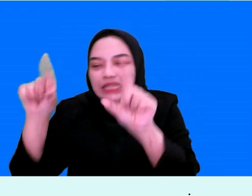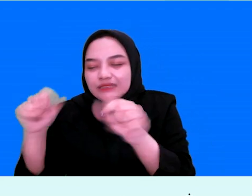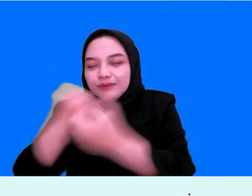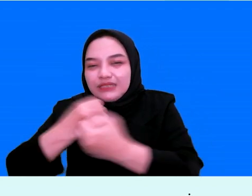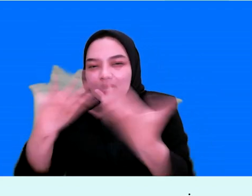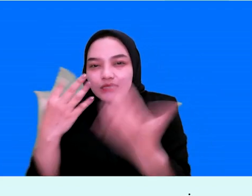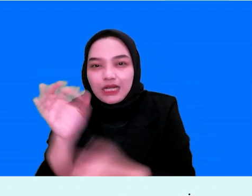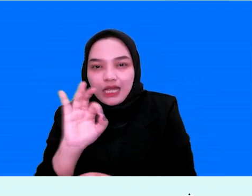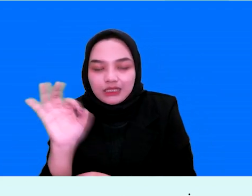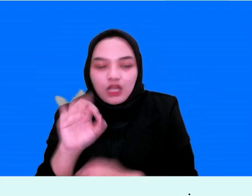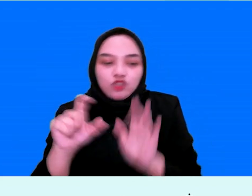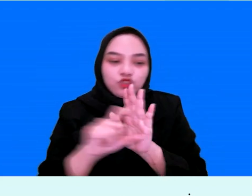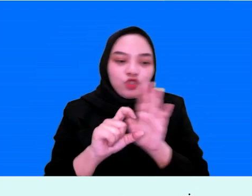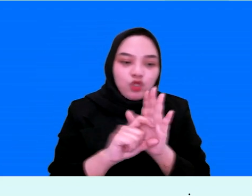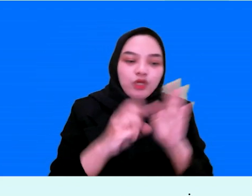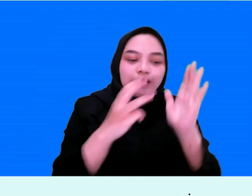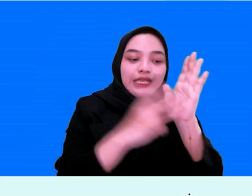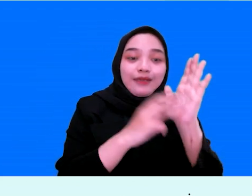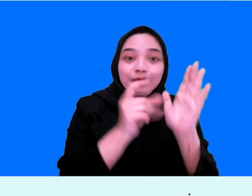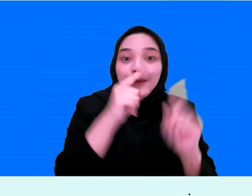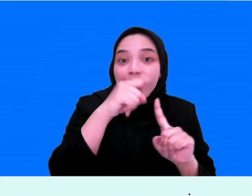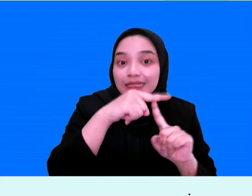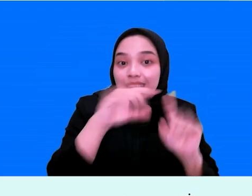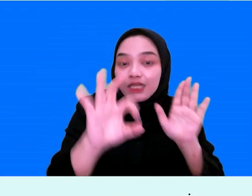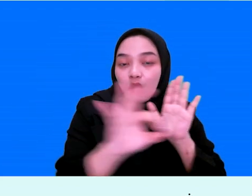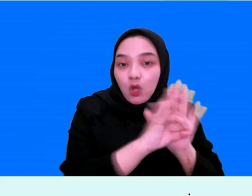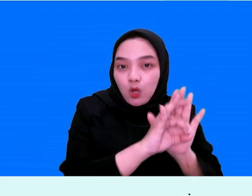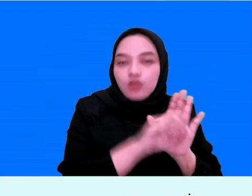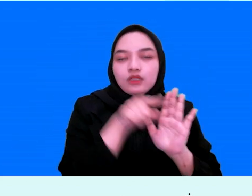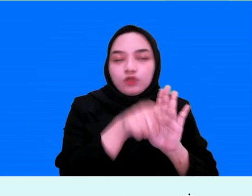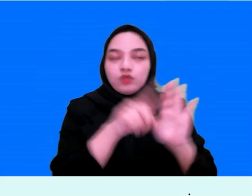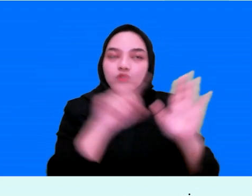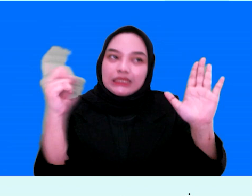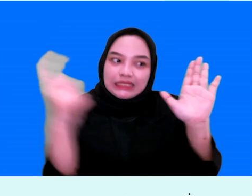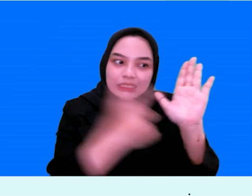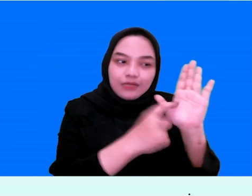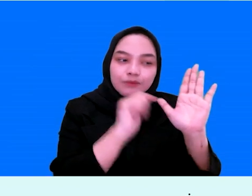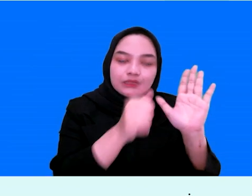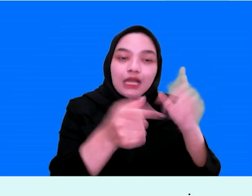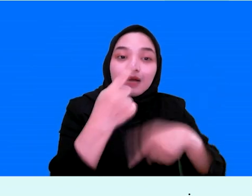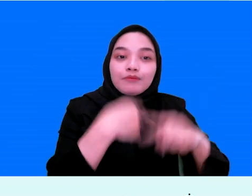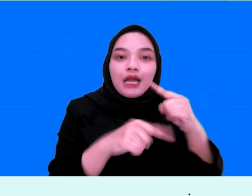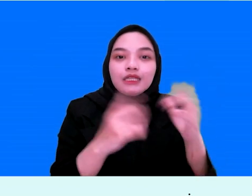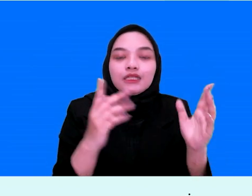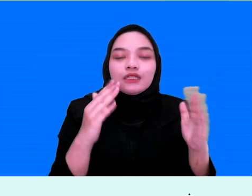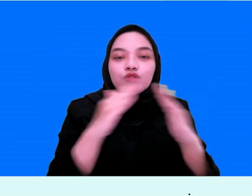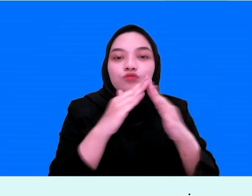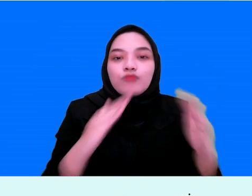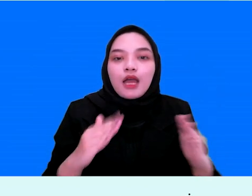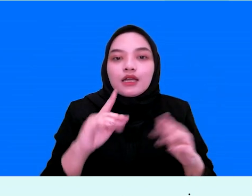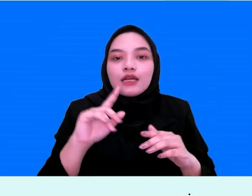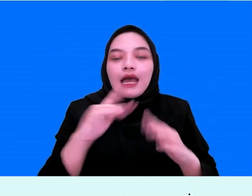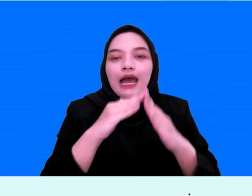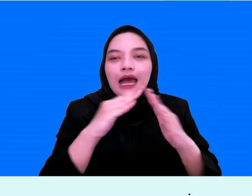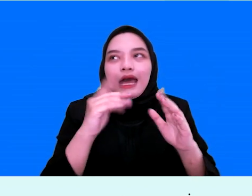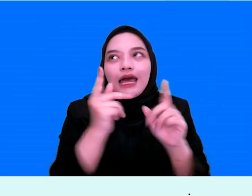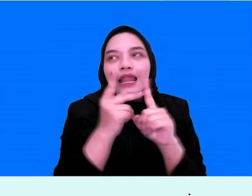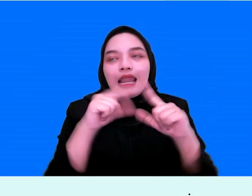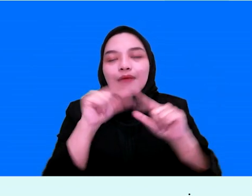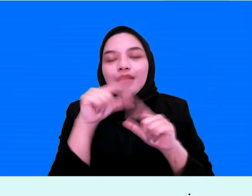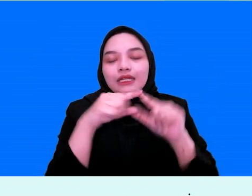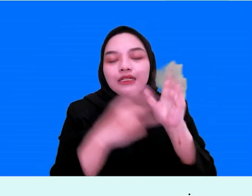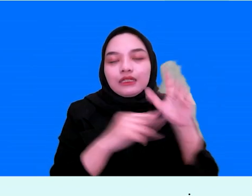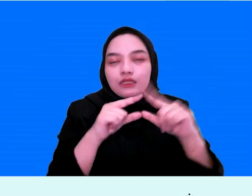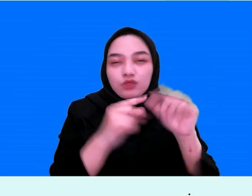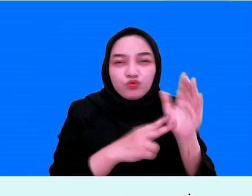Contohnya pada logo MRT yang berfungsi sebagai button untuk kembali ke halaman utama atau beranda yang tidak memiliki alternatif